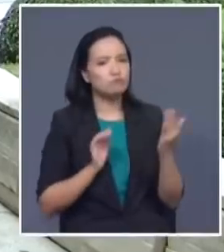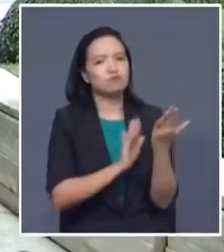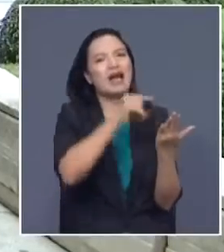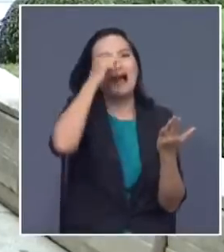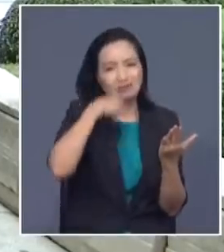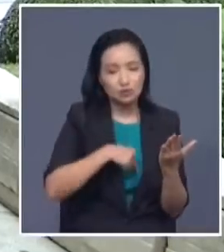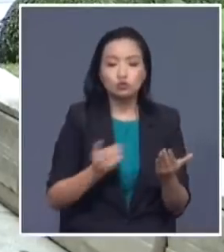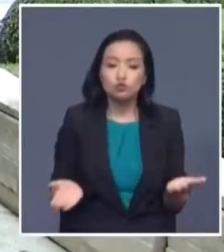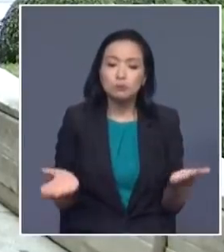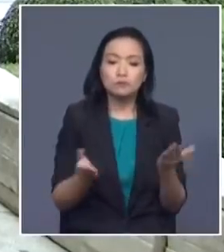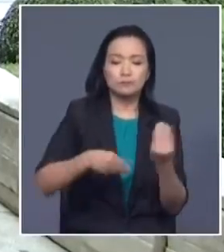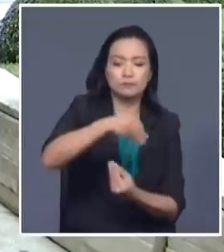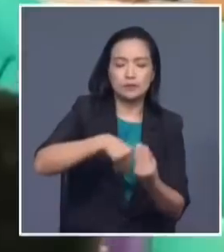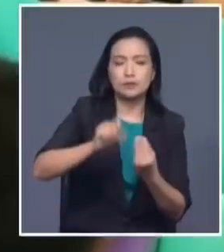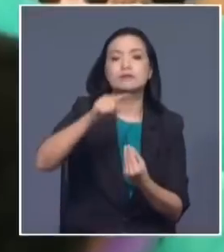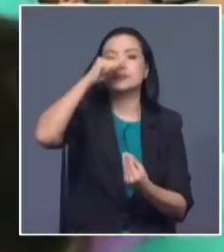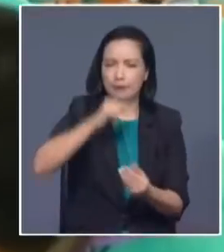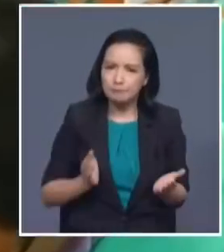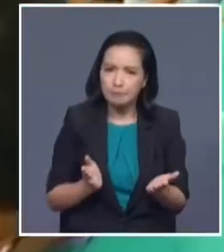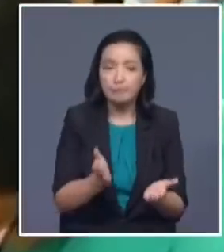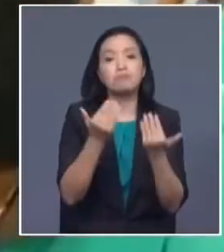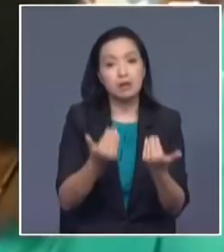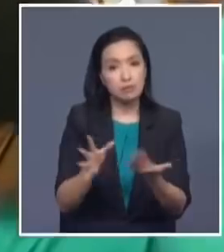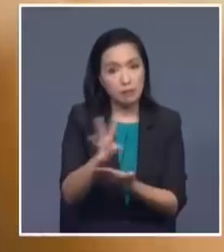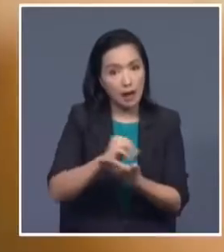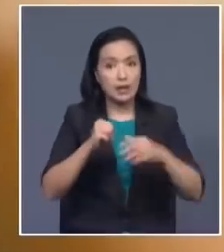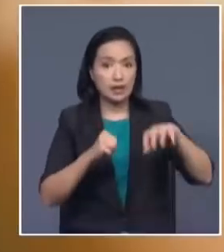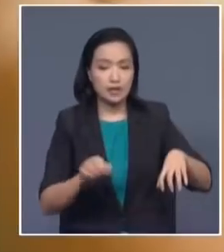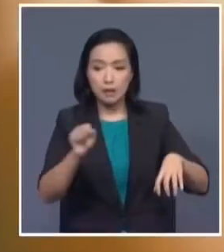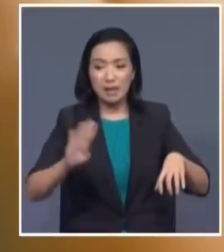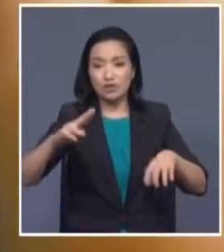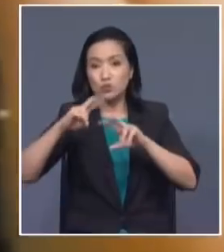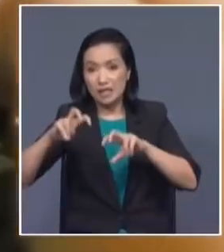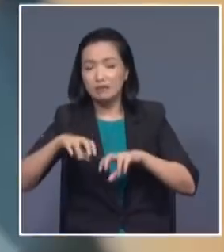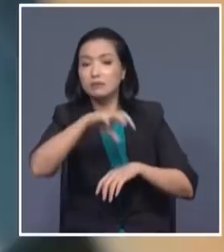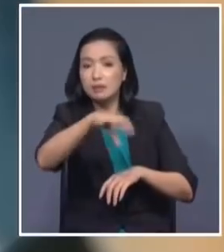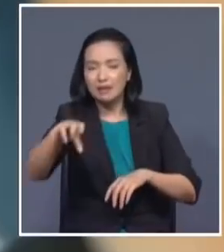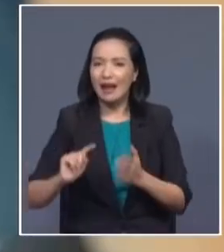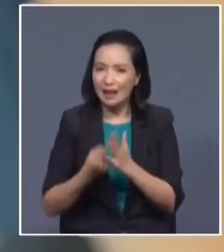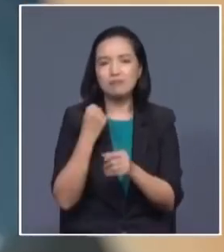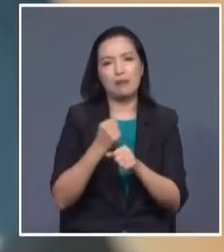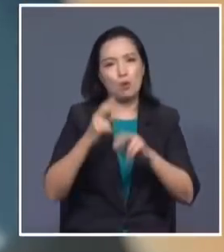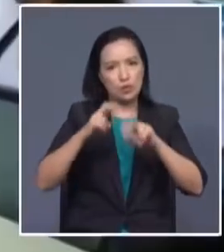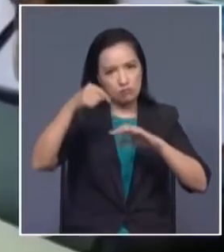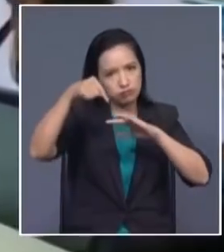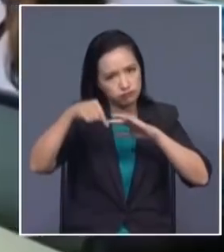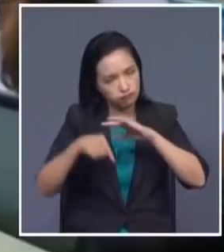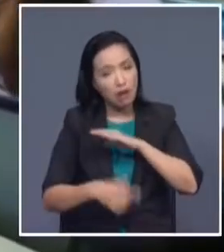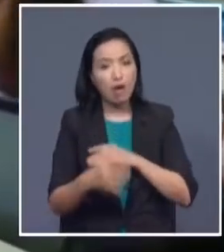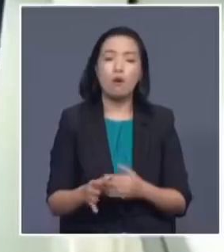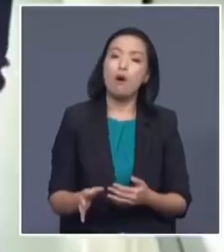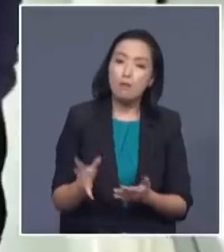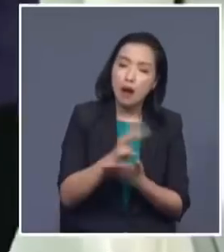การขับเคลื่อนเศรษฐกิจของประเทศซึ่งปัจจุบันมหาวิทยาลัยและสถาบันวิจัยหลายแห่งเริ่มมีการทำวิจัยเชิงลึกเช่นมหาวิทยาลั